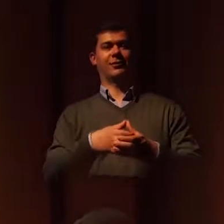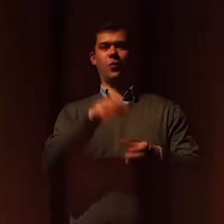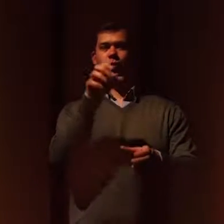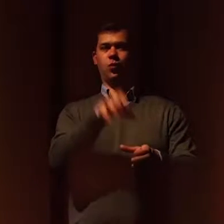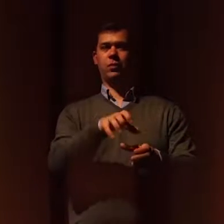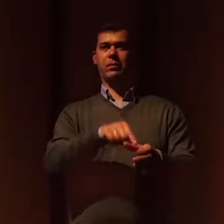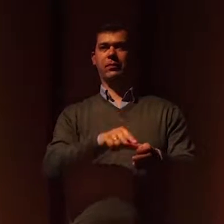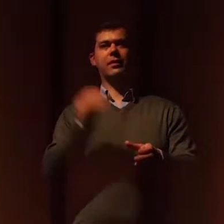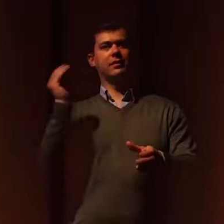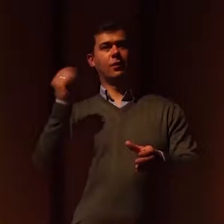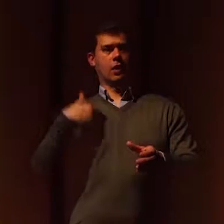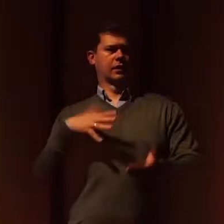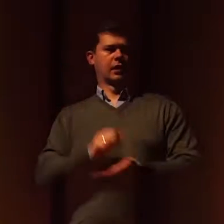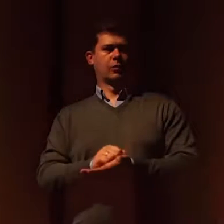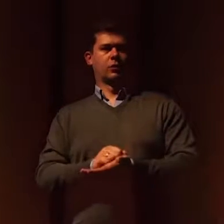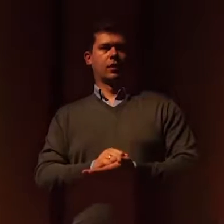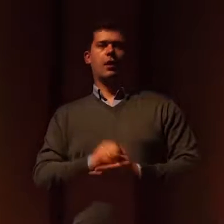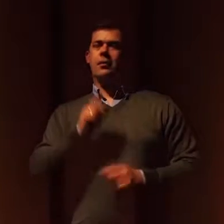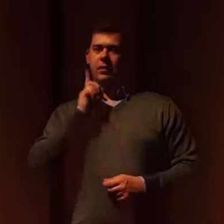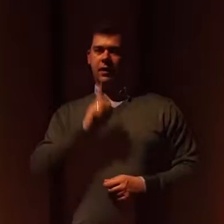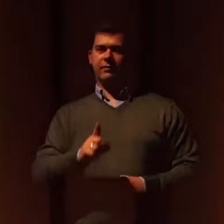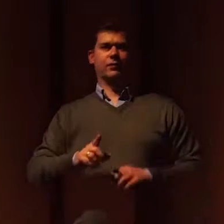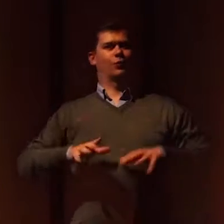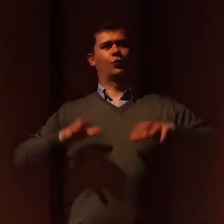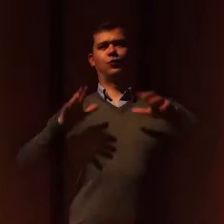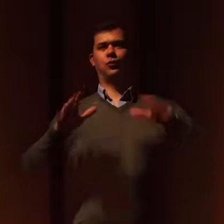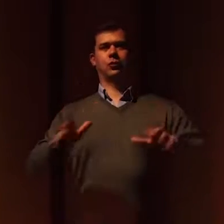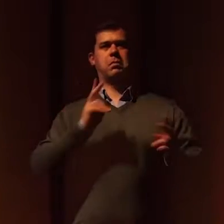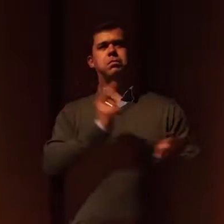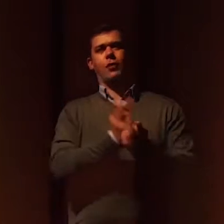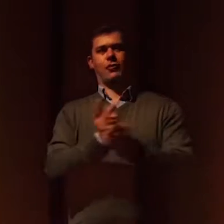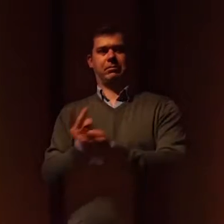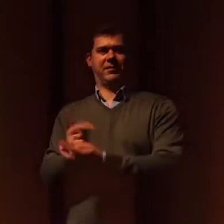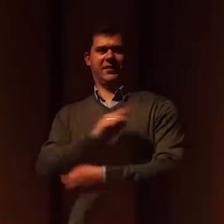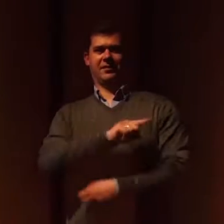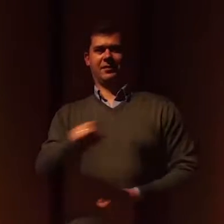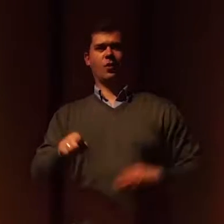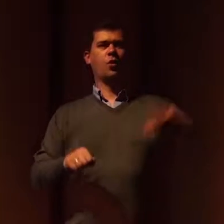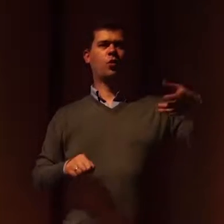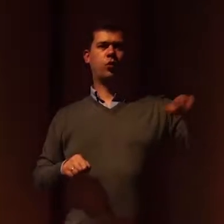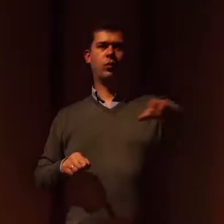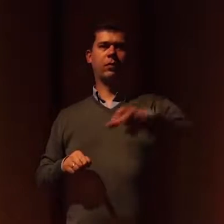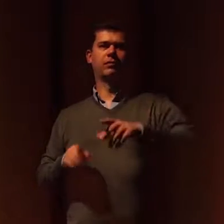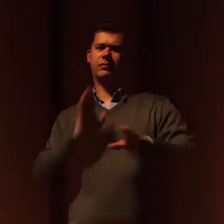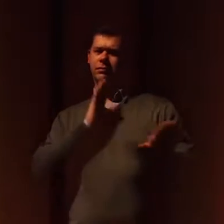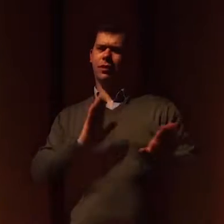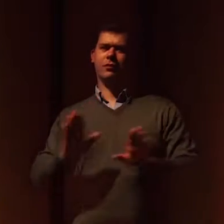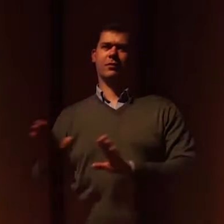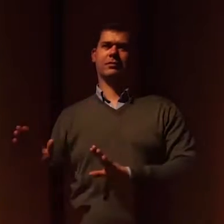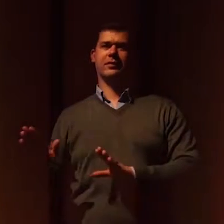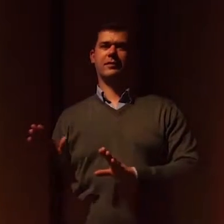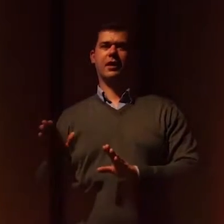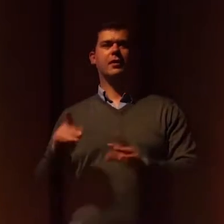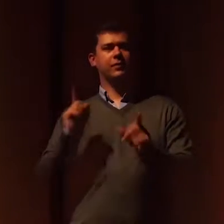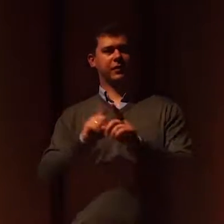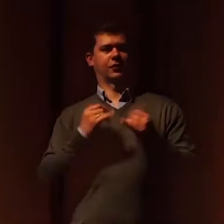w nauce to bardzo wiele bardzo podobnych i treści i sposobów działań tam podejmowałam ale także